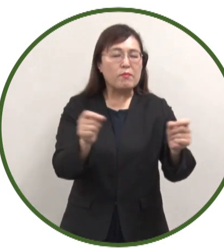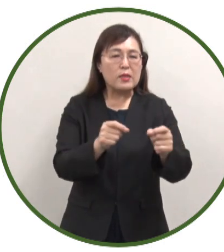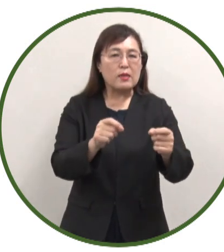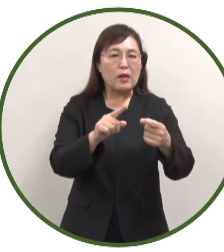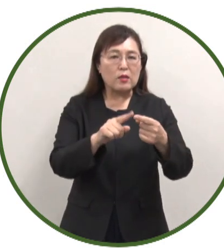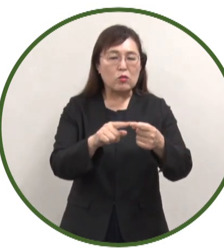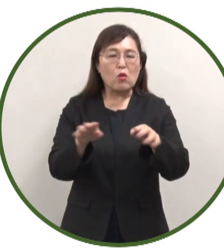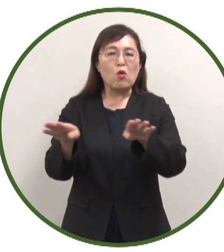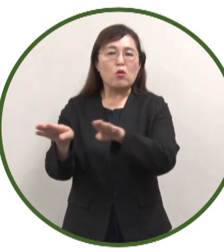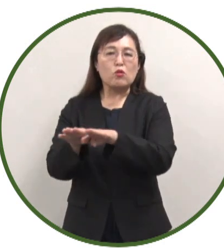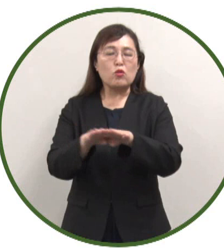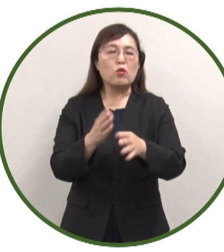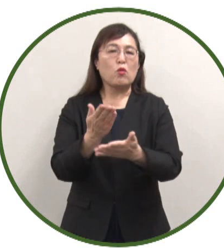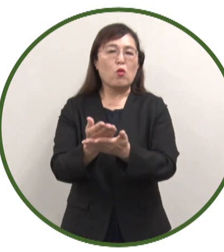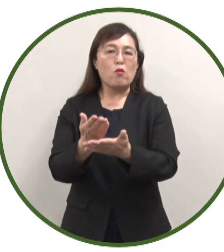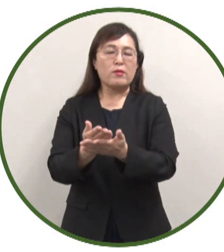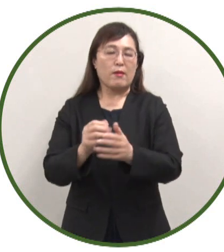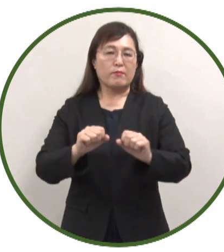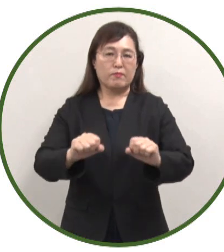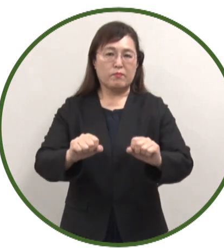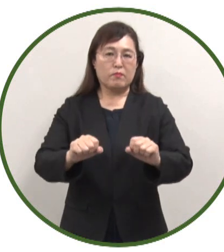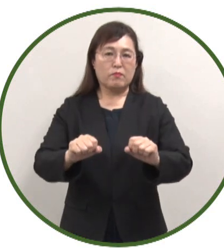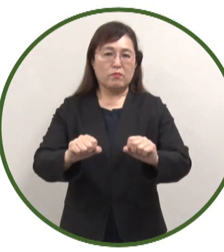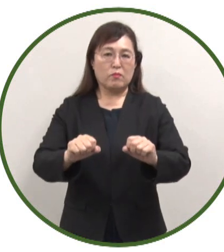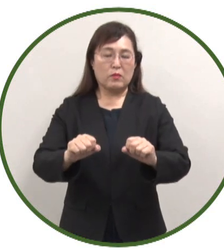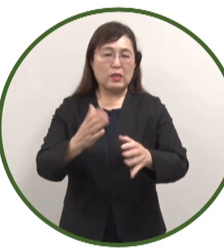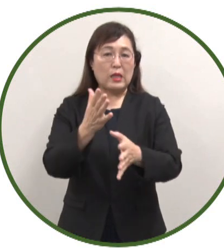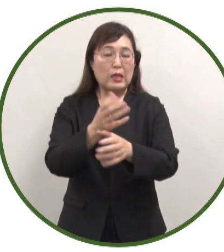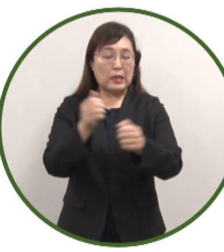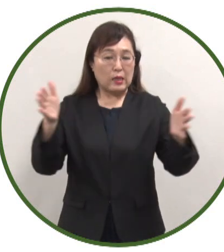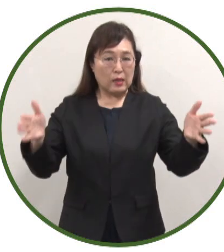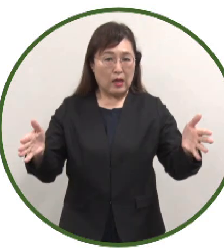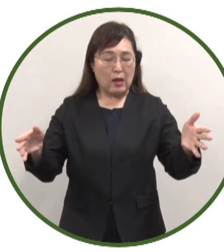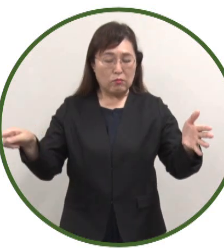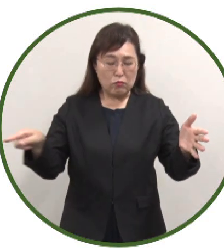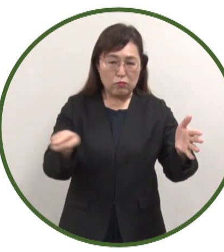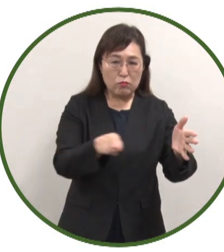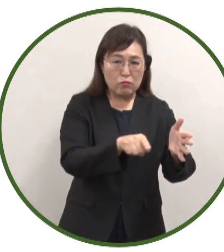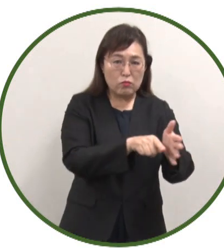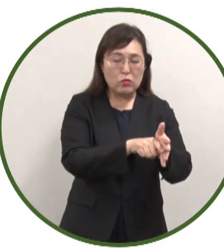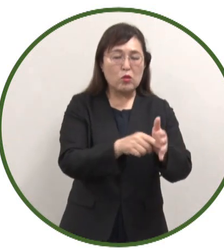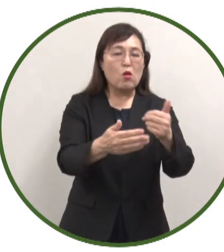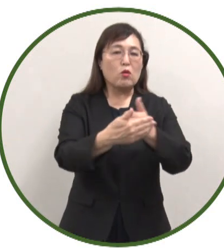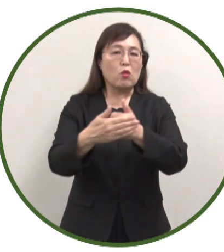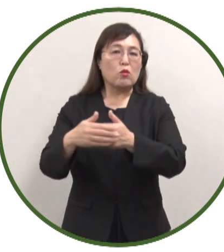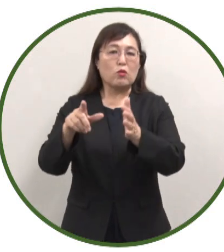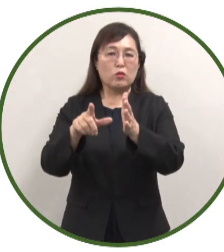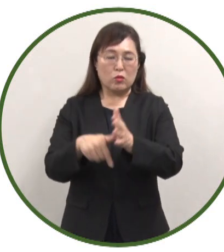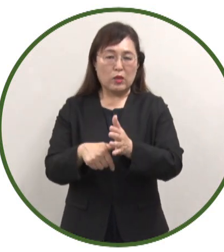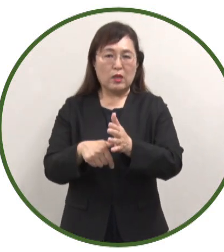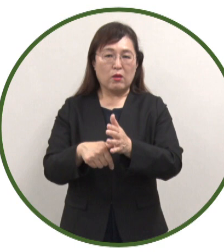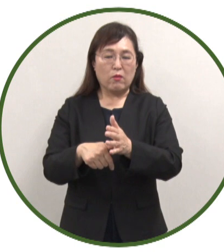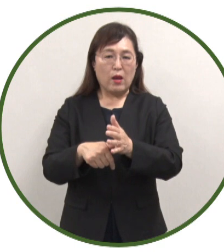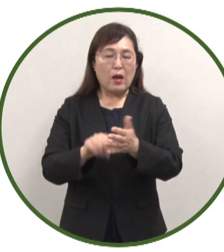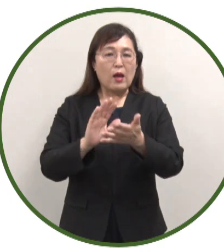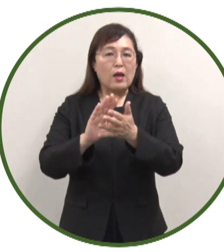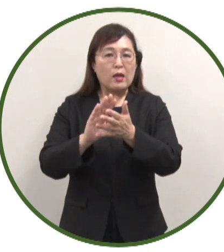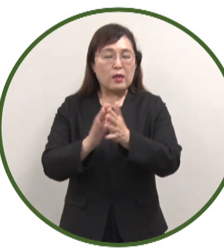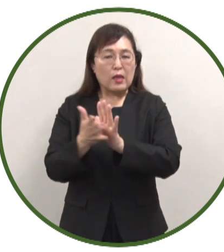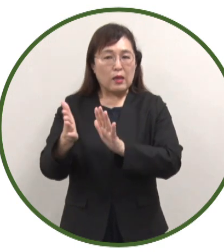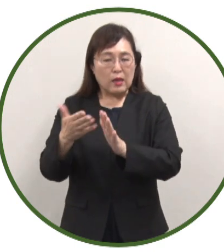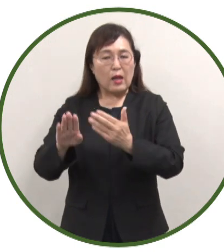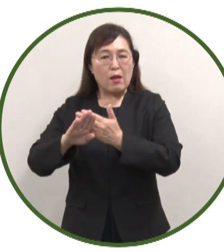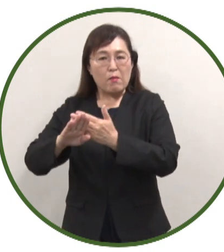請を実施いたします。全期間要請に応じていただいた場合には別に決定する協力金を支給いた